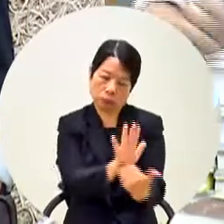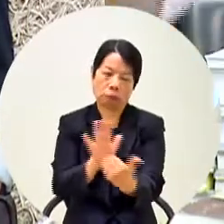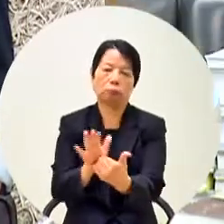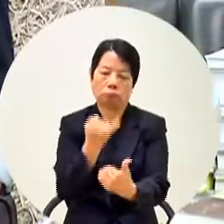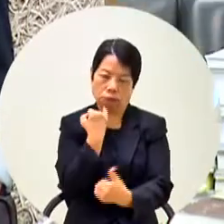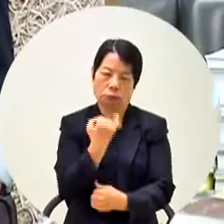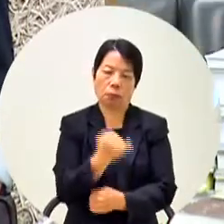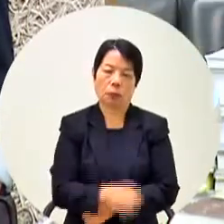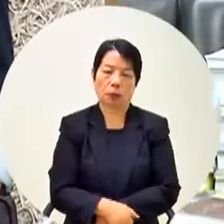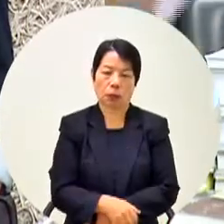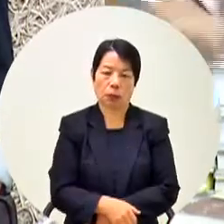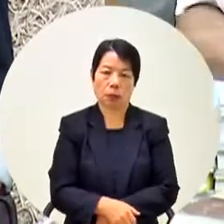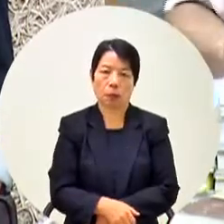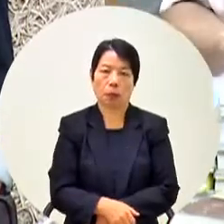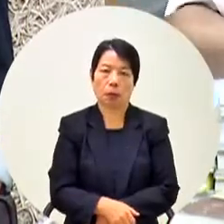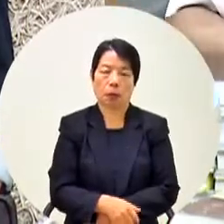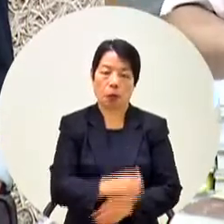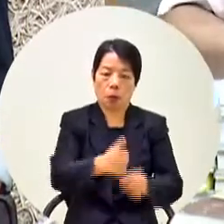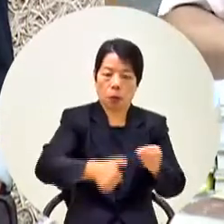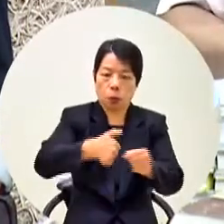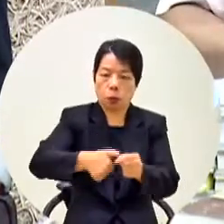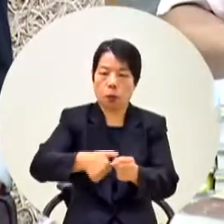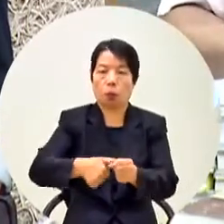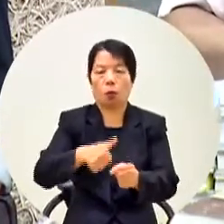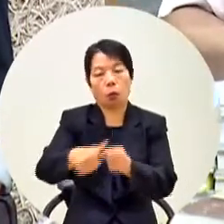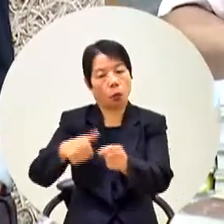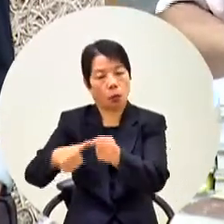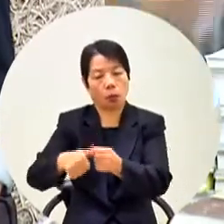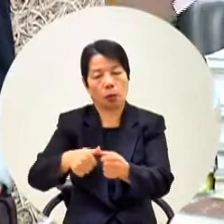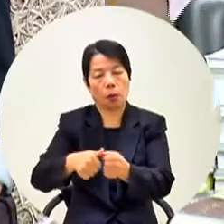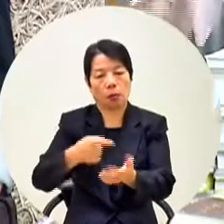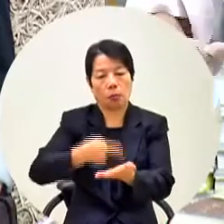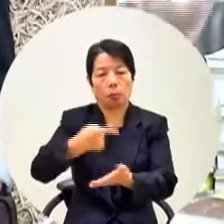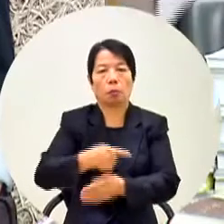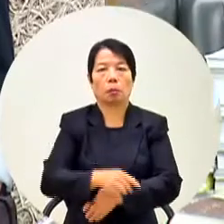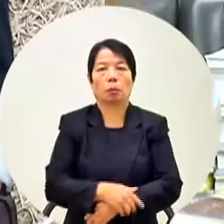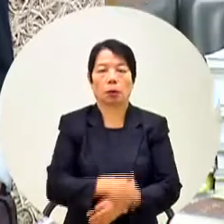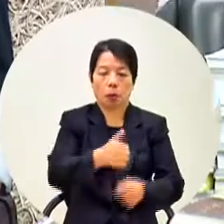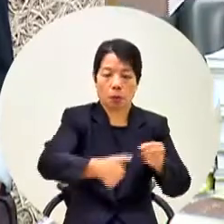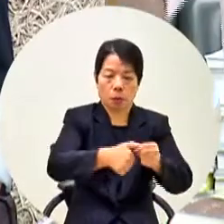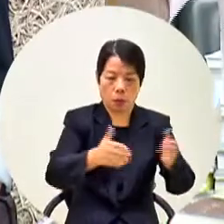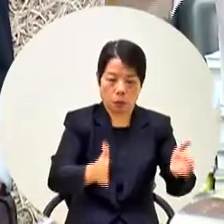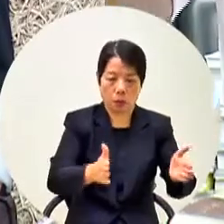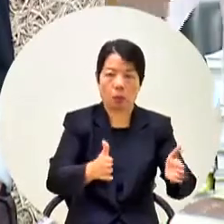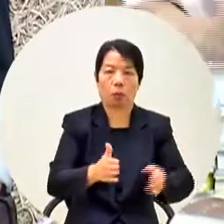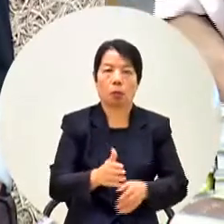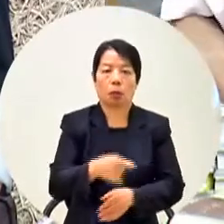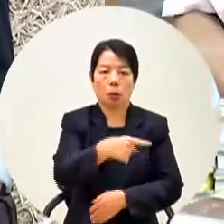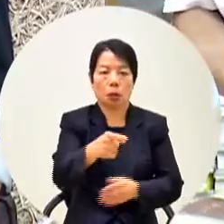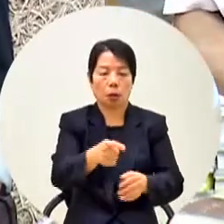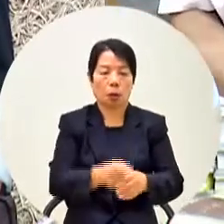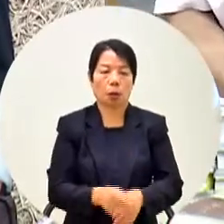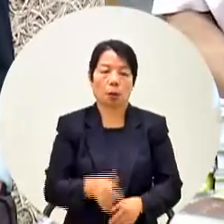五年一个许可，啊、哦，这五年 恁去过几